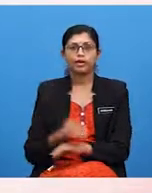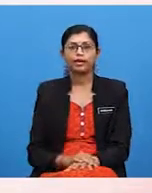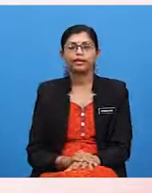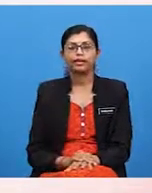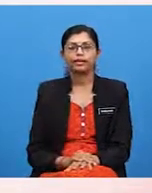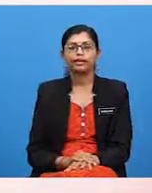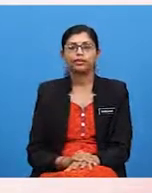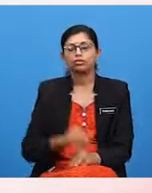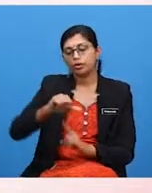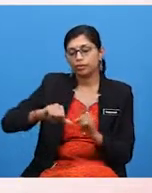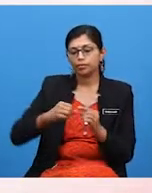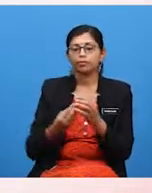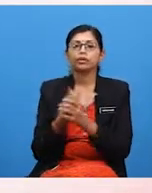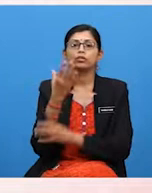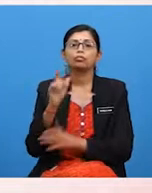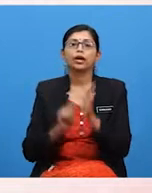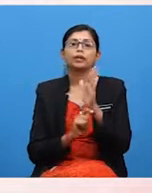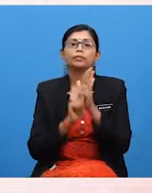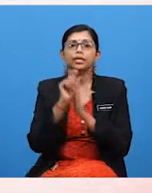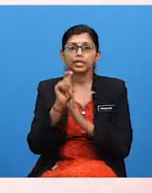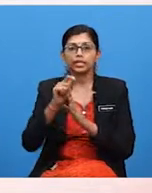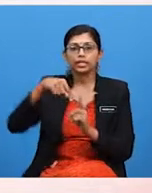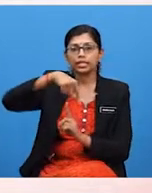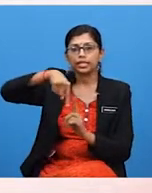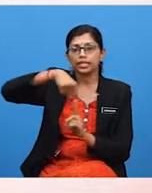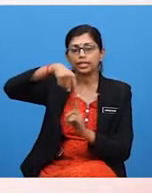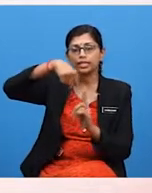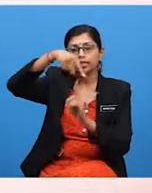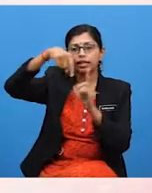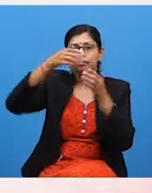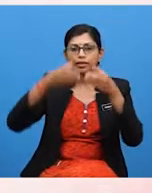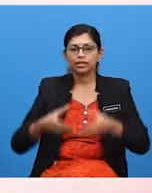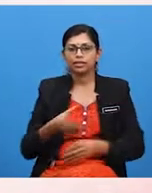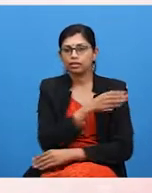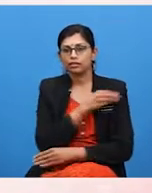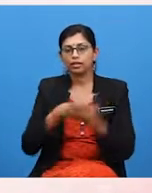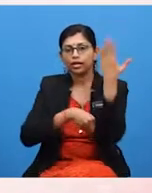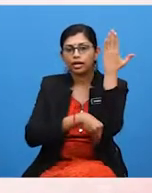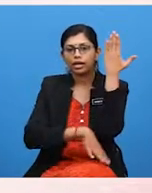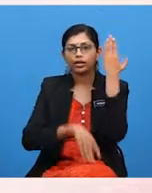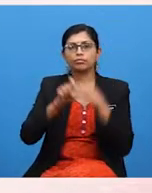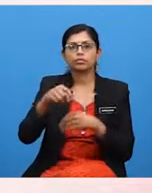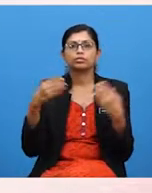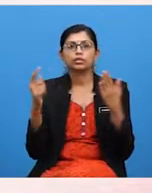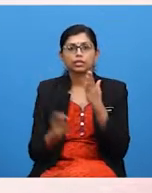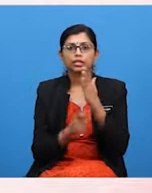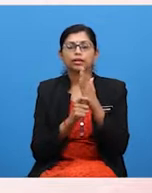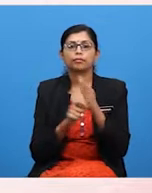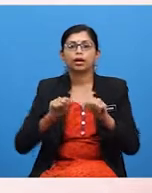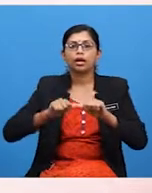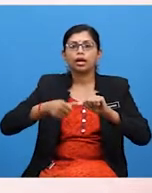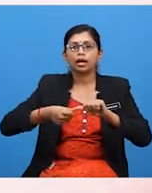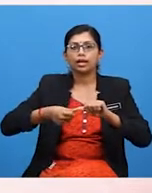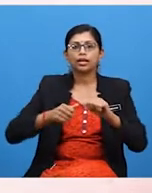pada tumbuhan. Apabila tumbuhan meninggi, lilitan batang dan akar perlu